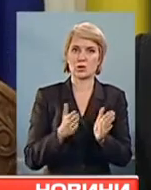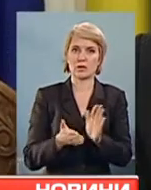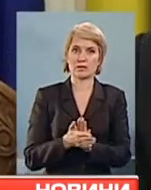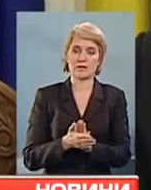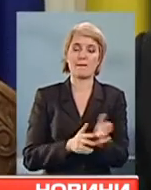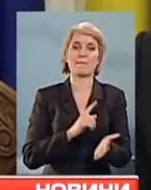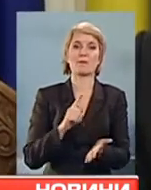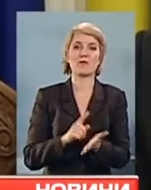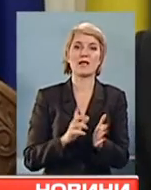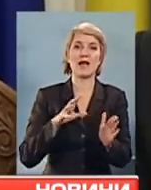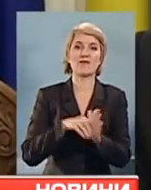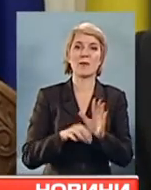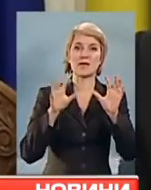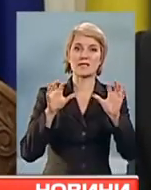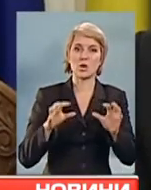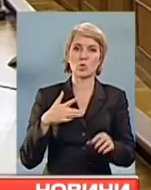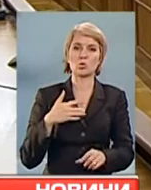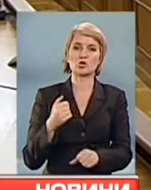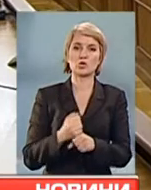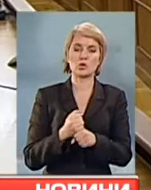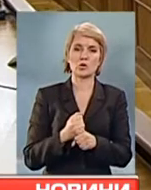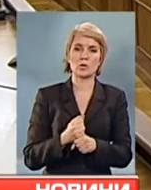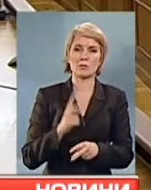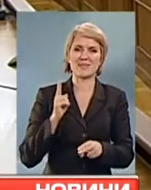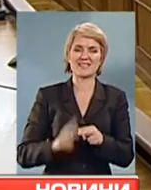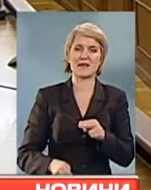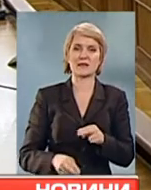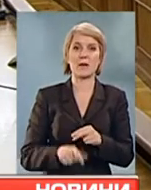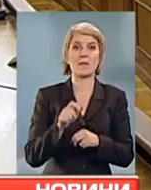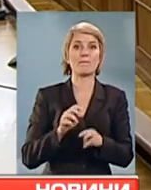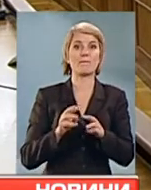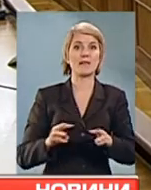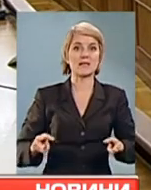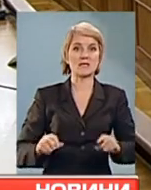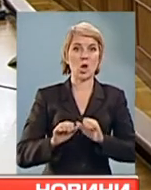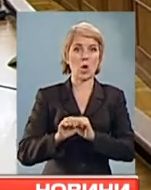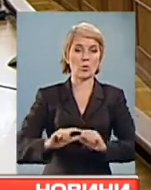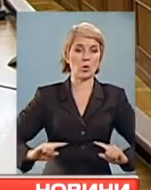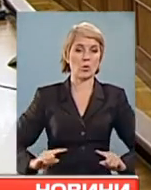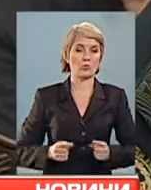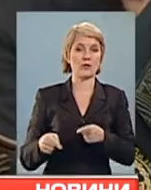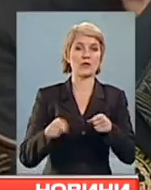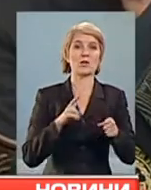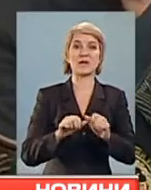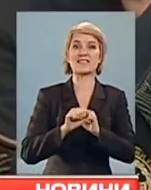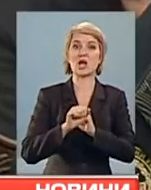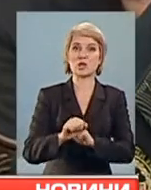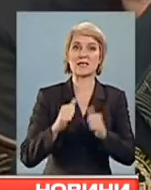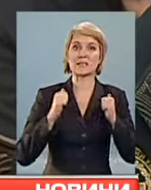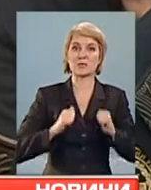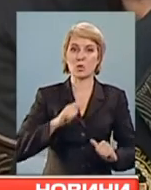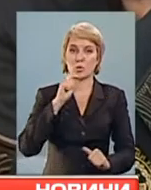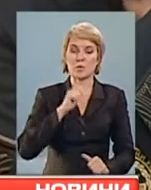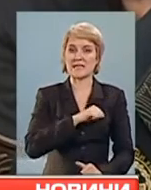ситуації повинні в рамках закону жорстко пресікатися. Тим часом міністр оборони обурюється. Ті, хто захищає спокій України, самі не